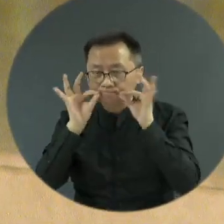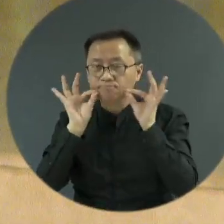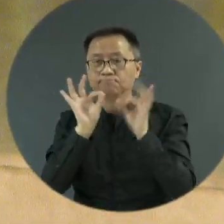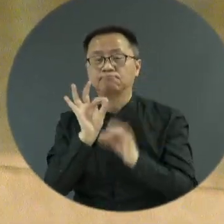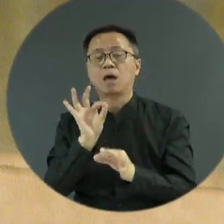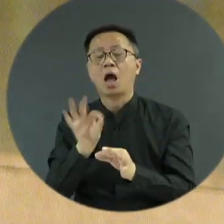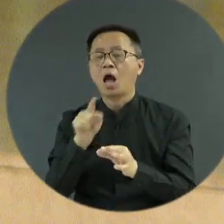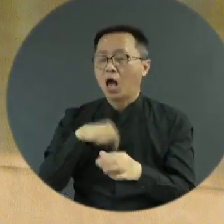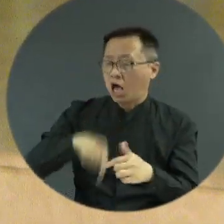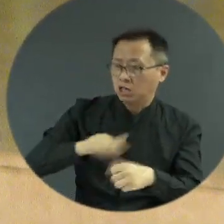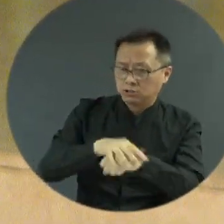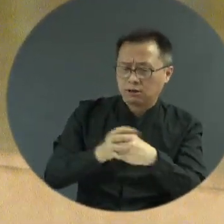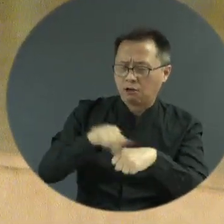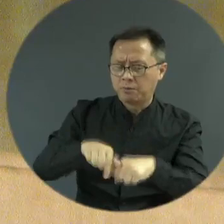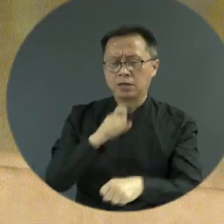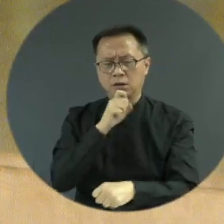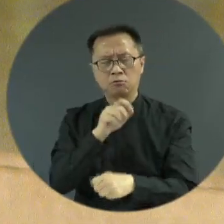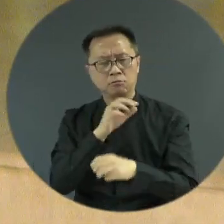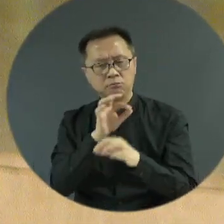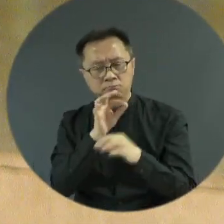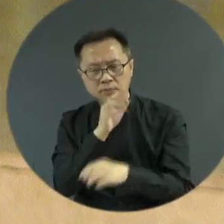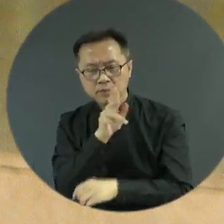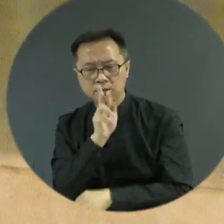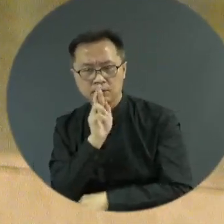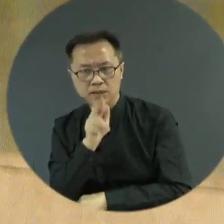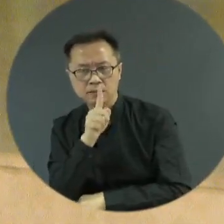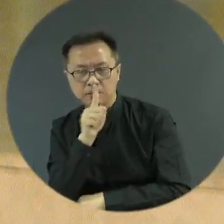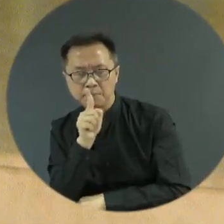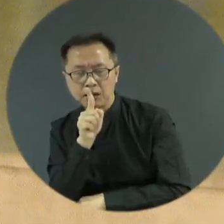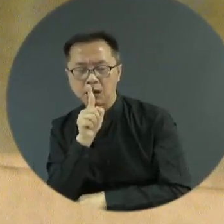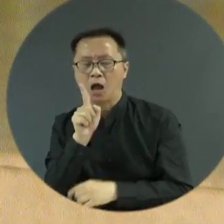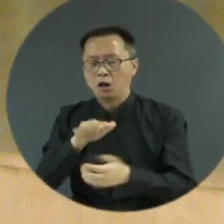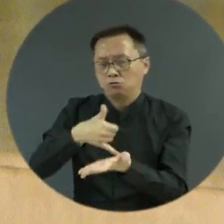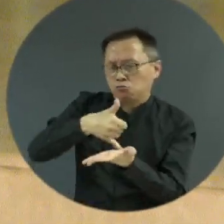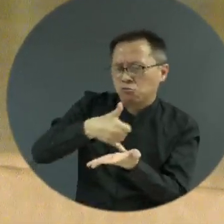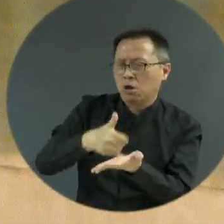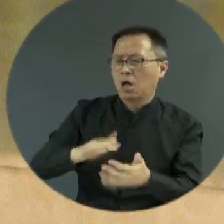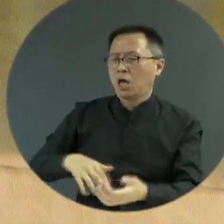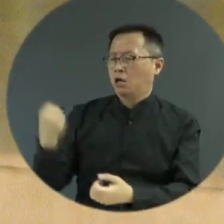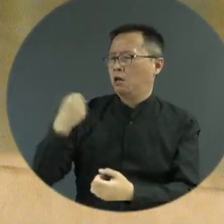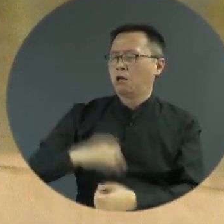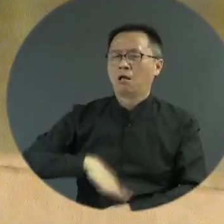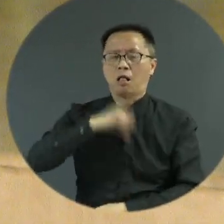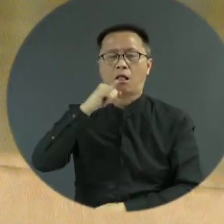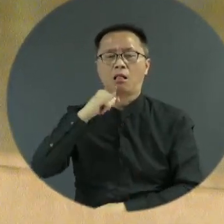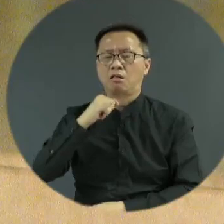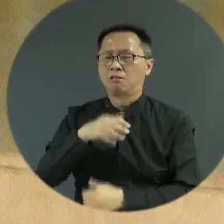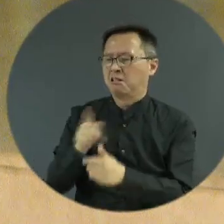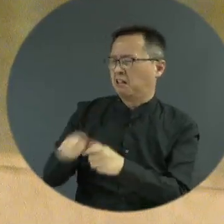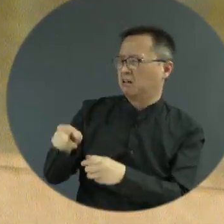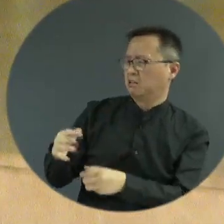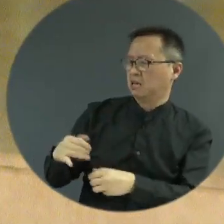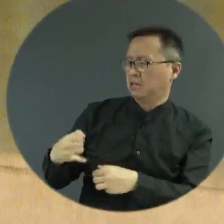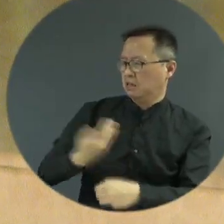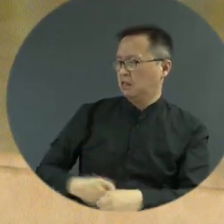有一种沉默，是因为脆弱缺乏勇气， 他们没有勇气去指出不正义，